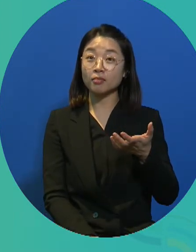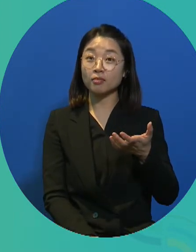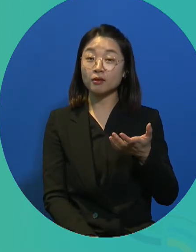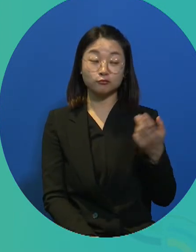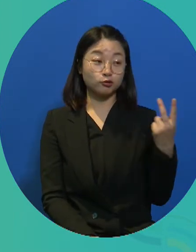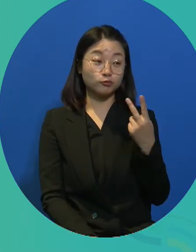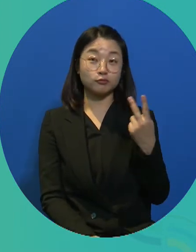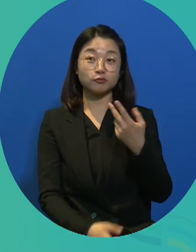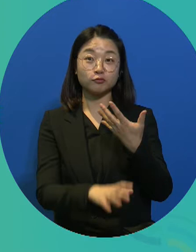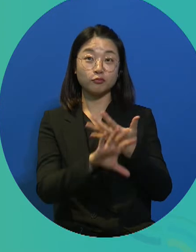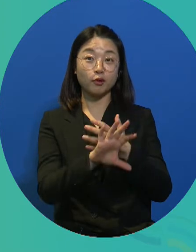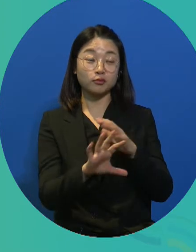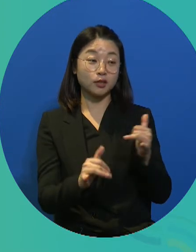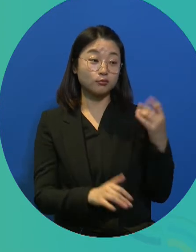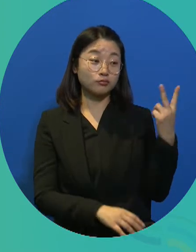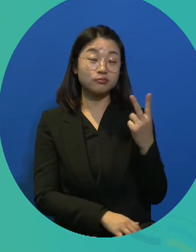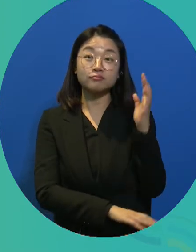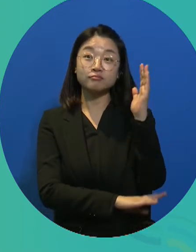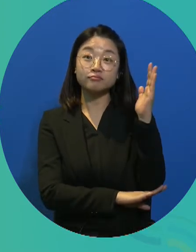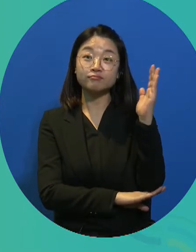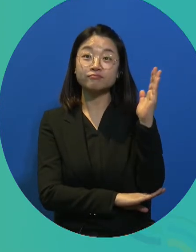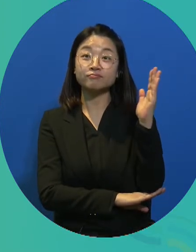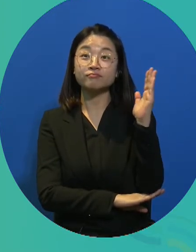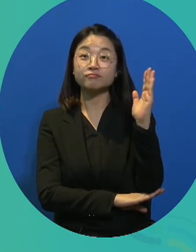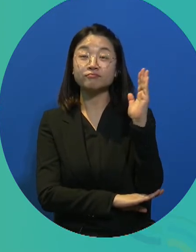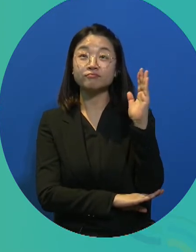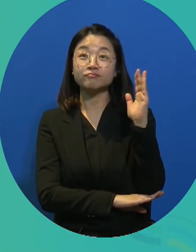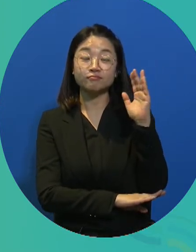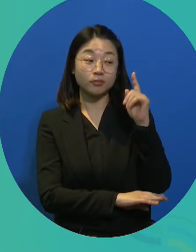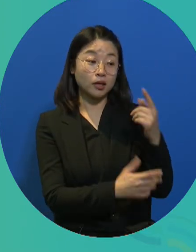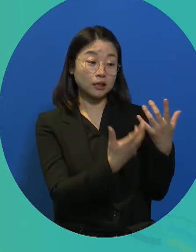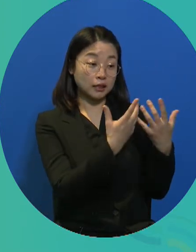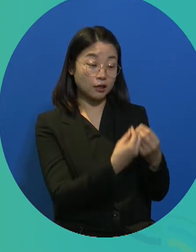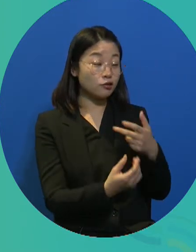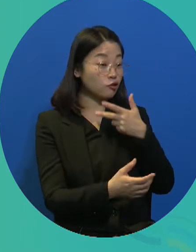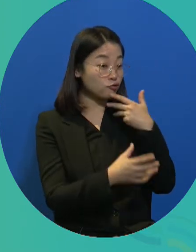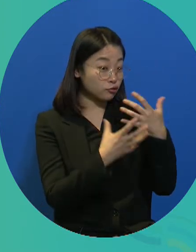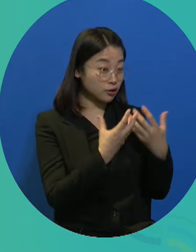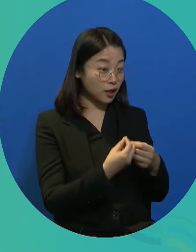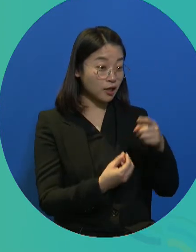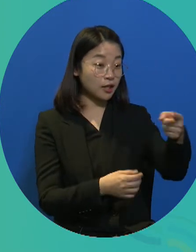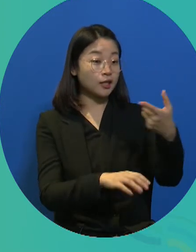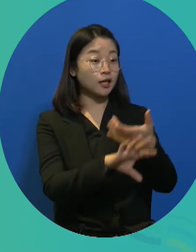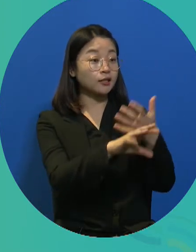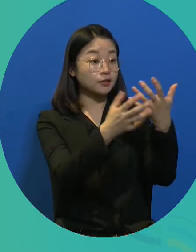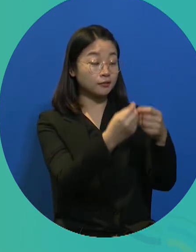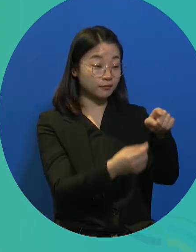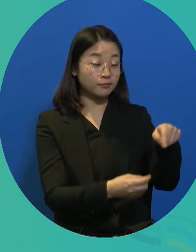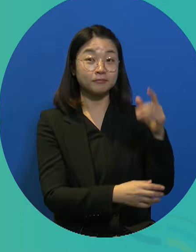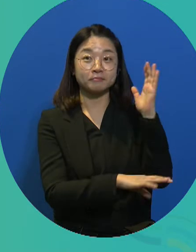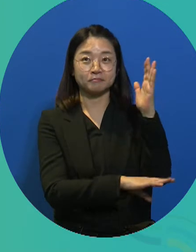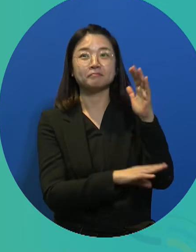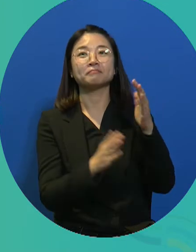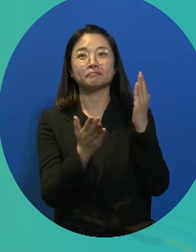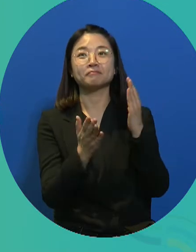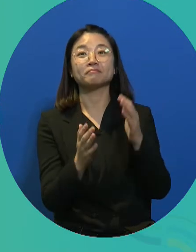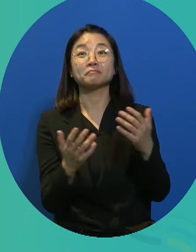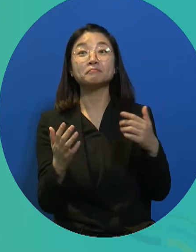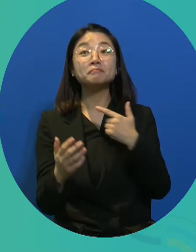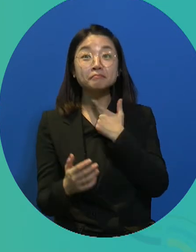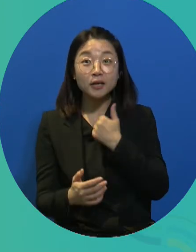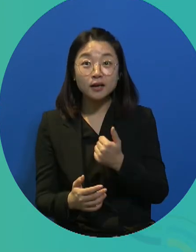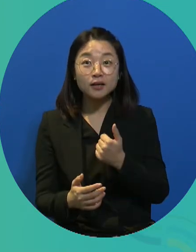클리포드님이랑 스티븐 엘렌님께서 이제 활용 사례를 너무 상세하게 잘 설명해 주셔서요.